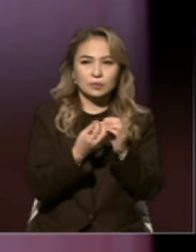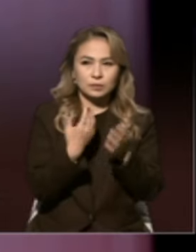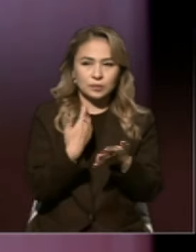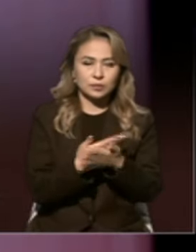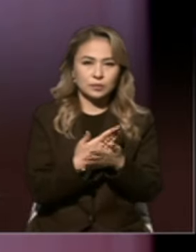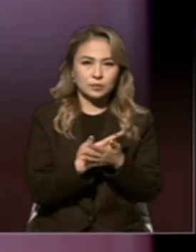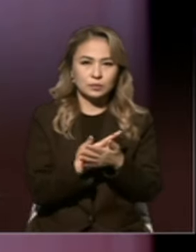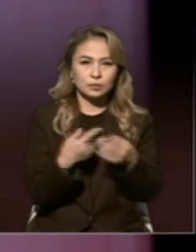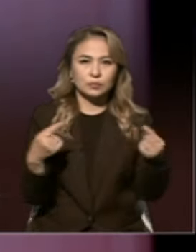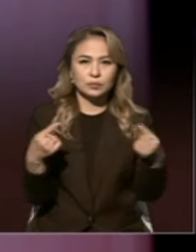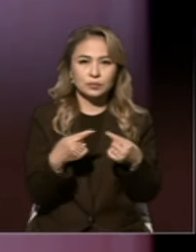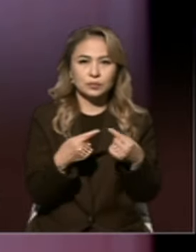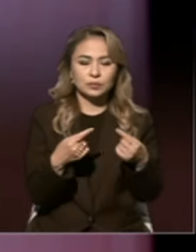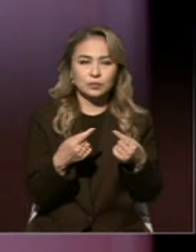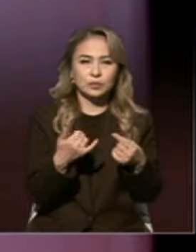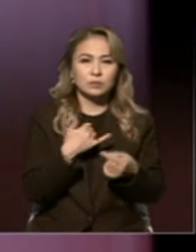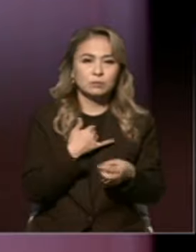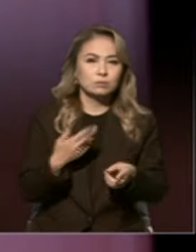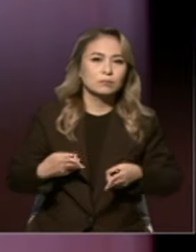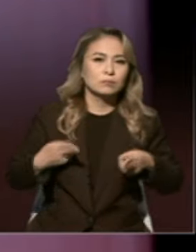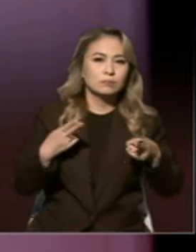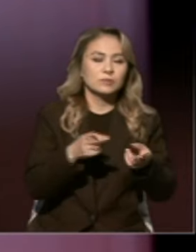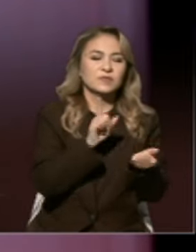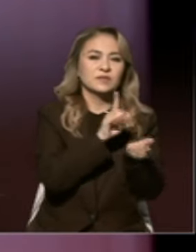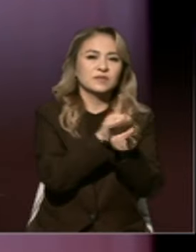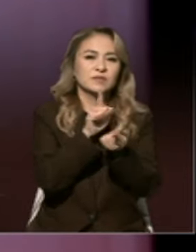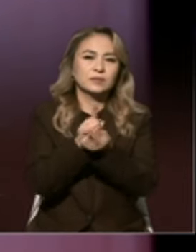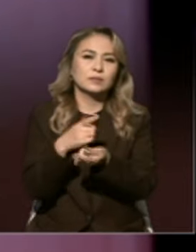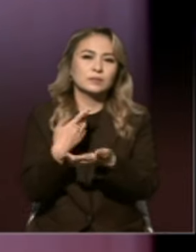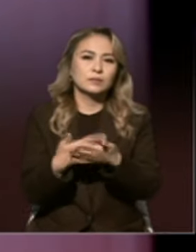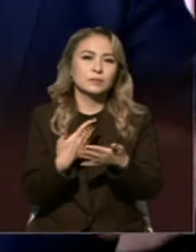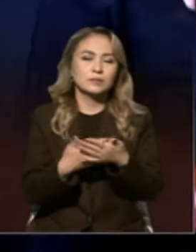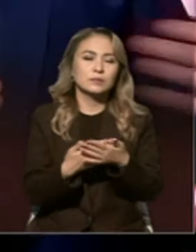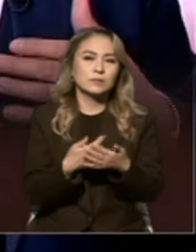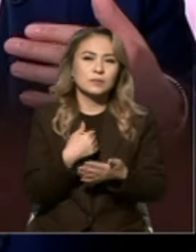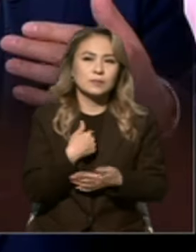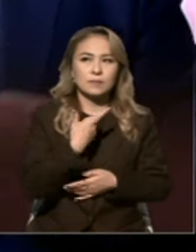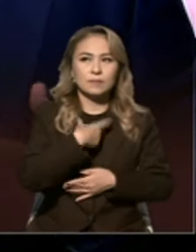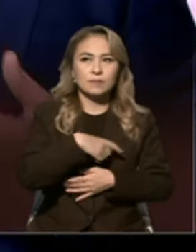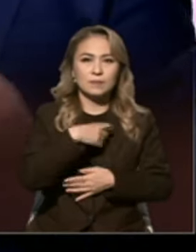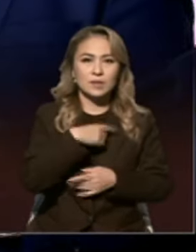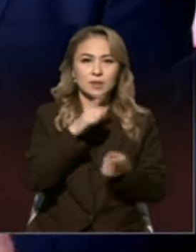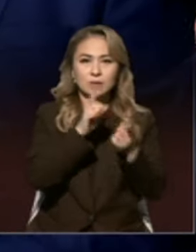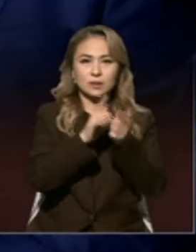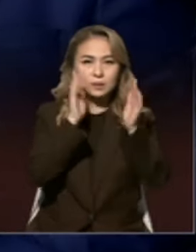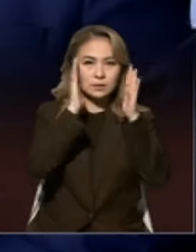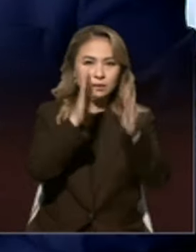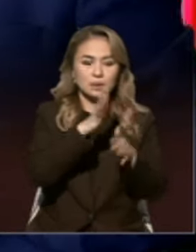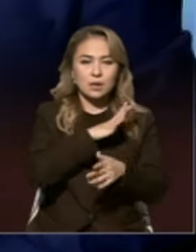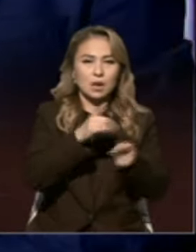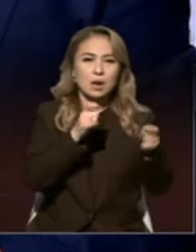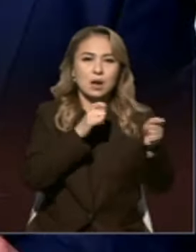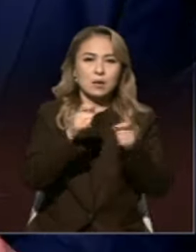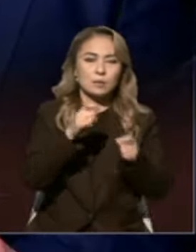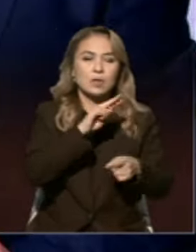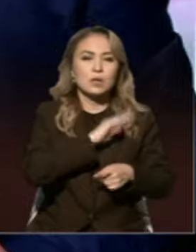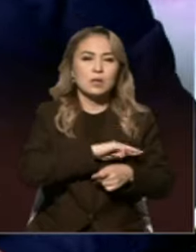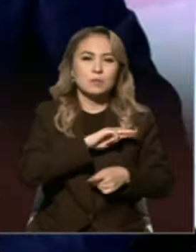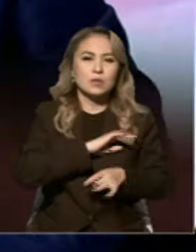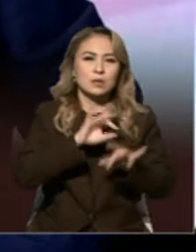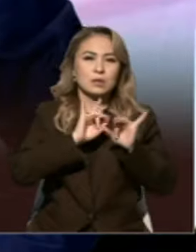Иә, расында ондай жағдайлар бар, бізде барған кезде кездескенбіз. Мысалы енді мен өзім жеке кездескен жоқпын, бірақ сол жақтағы әкімдіктегі қызметкерлер айтып